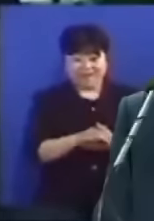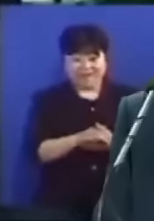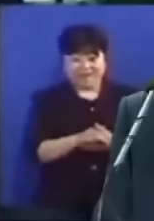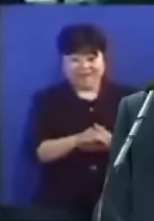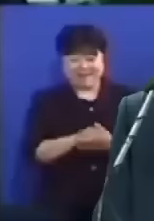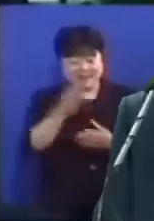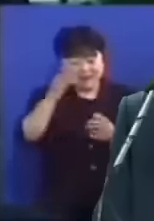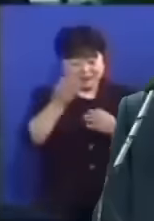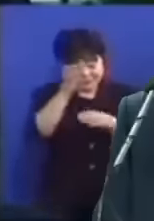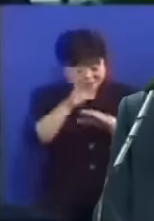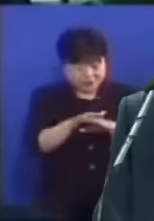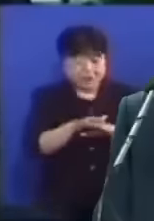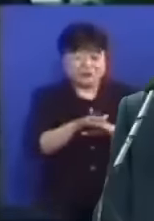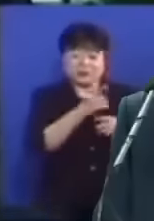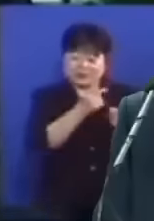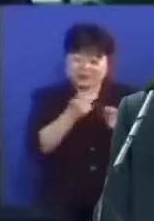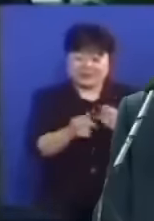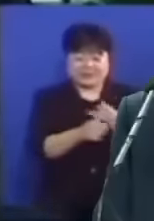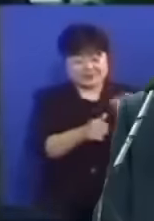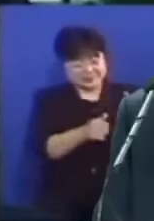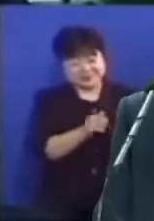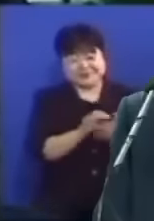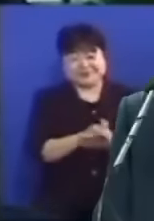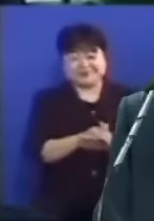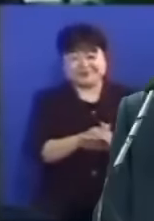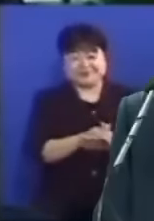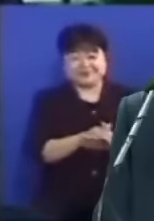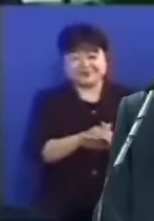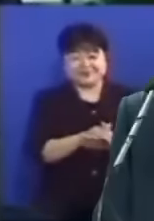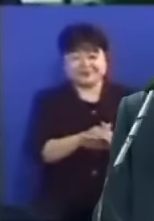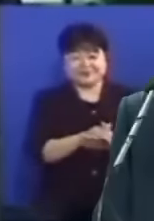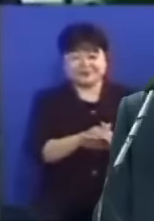그 한국 교인하고 같은 것 같다 그 부인이.